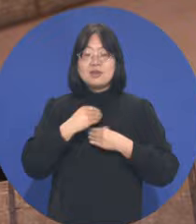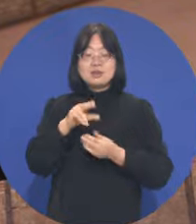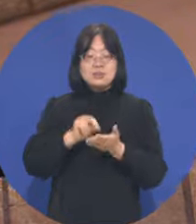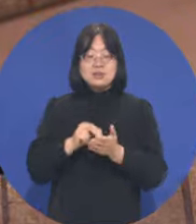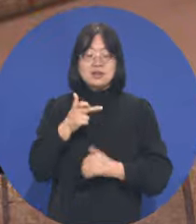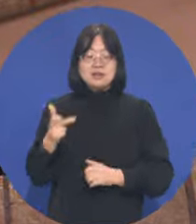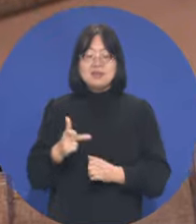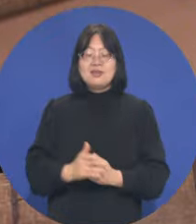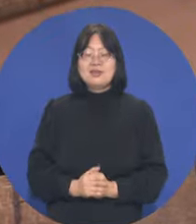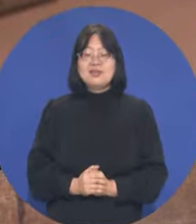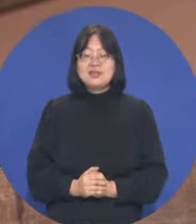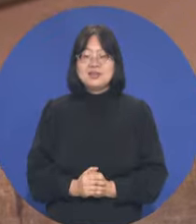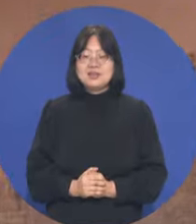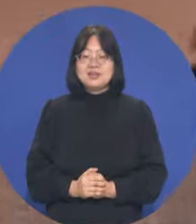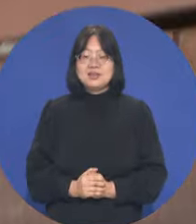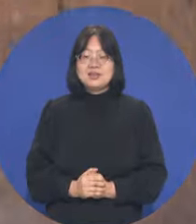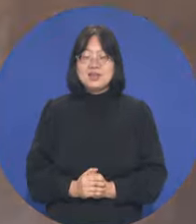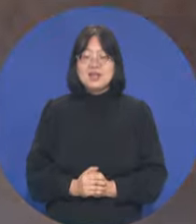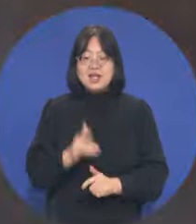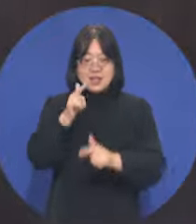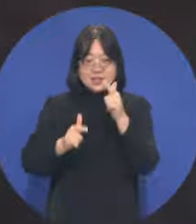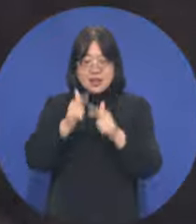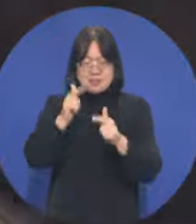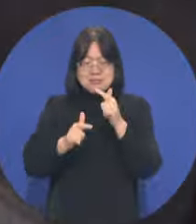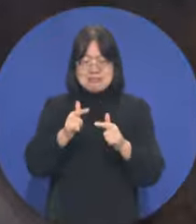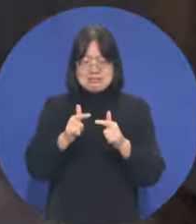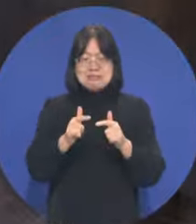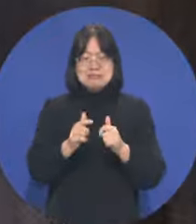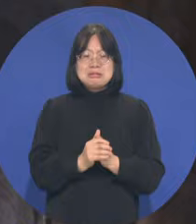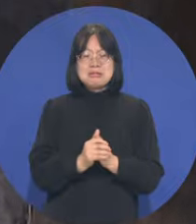문제도 큽니다 나무자이로드롭